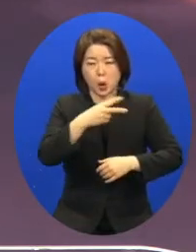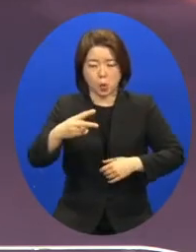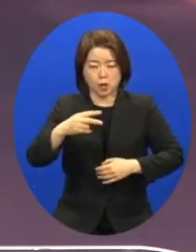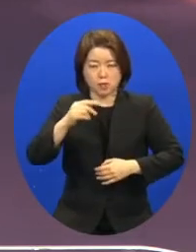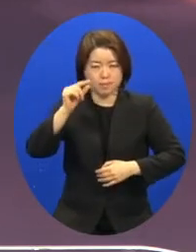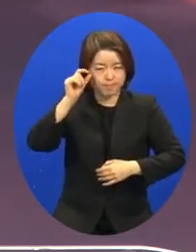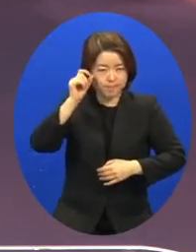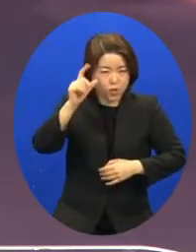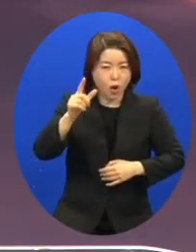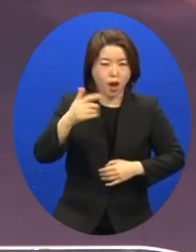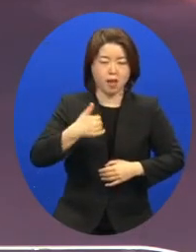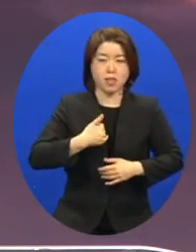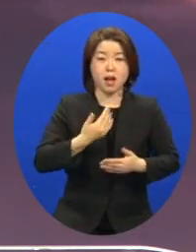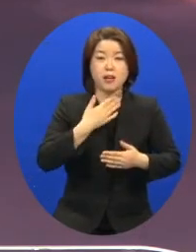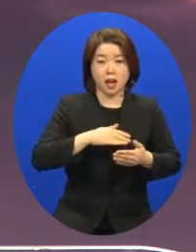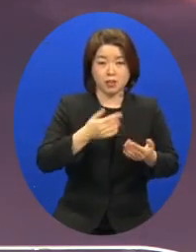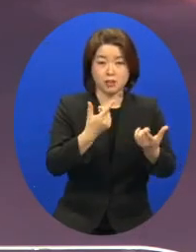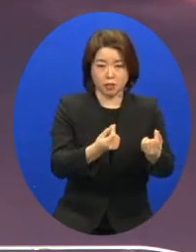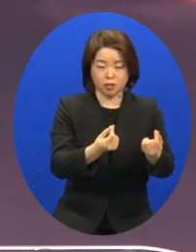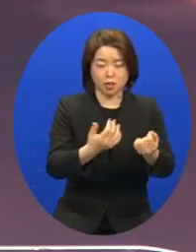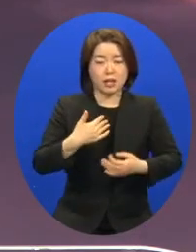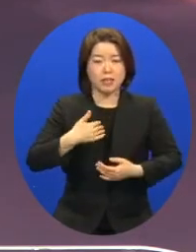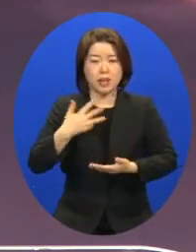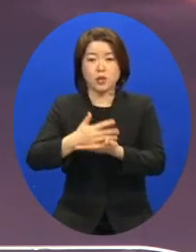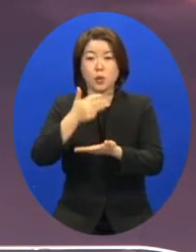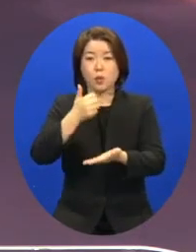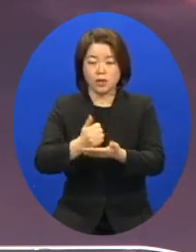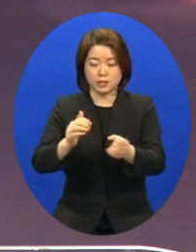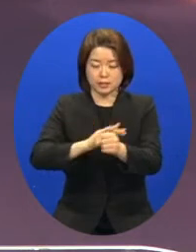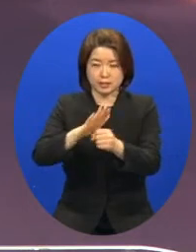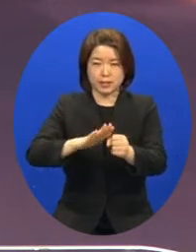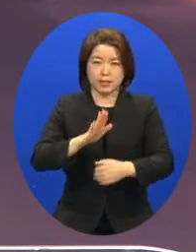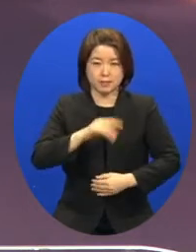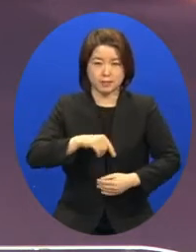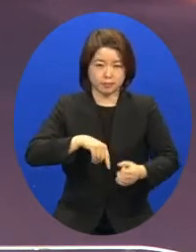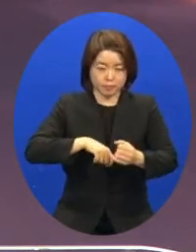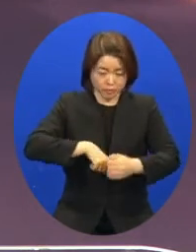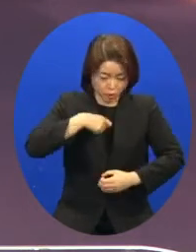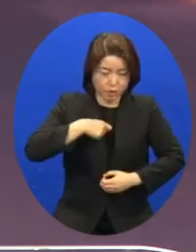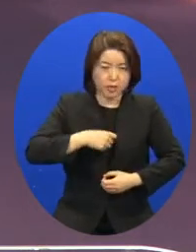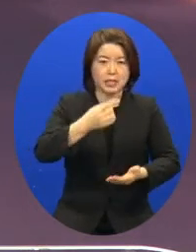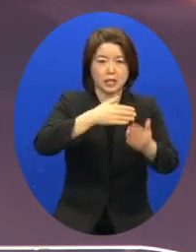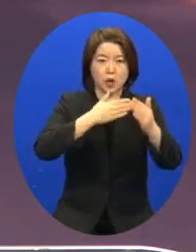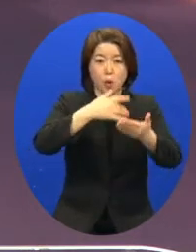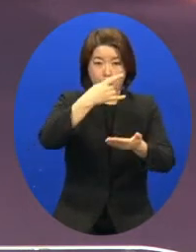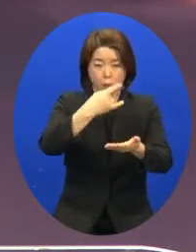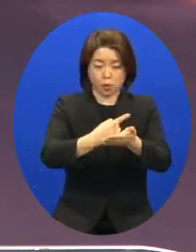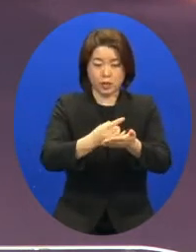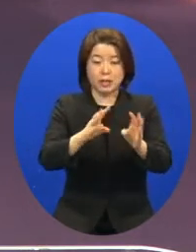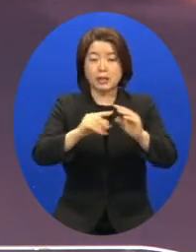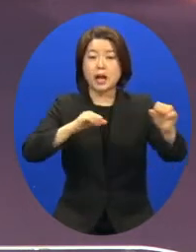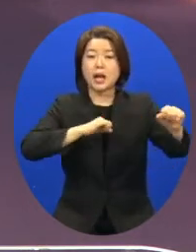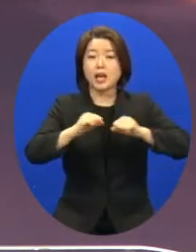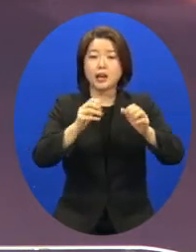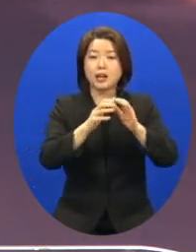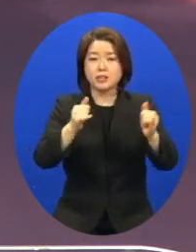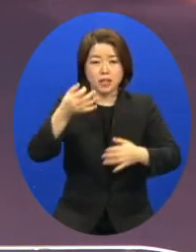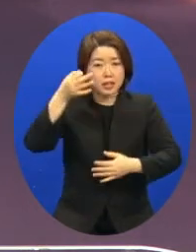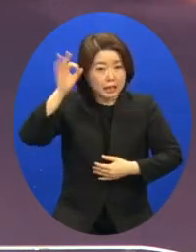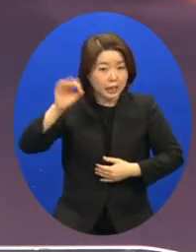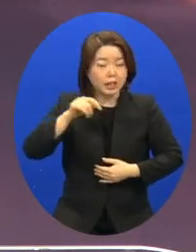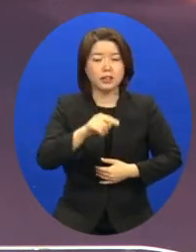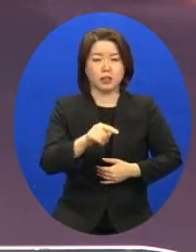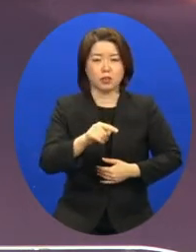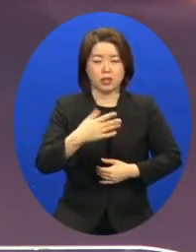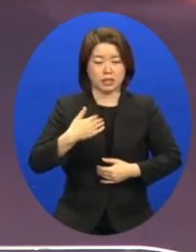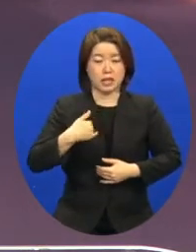명철하여 나를 아는 것과 나 여호와는 사랑과 정의와 공의를 땅에 행하는 자인 줄 깨닫는 것이라.